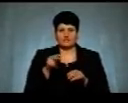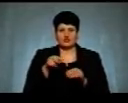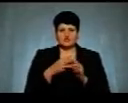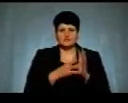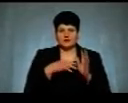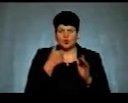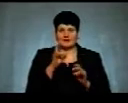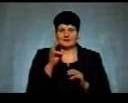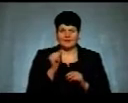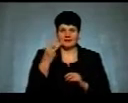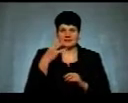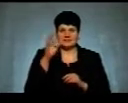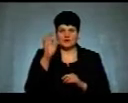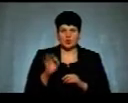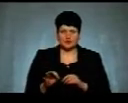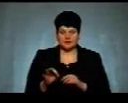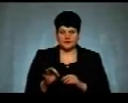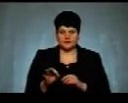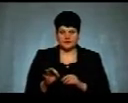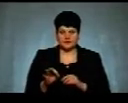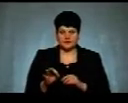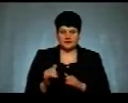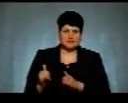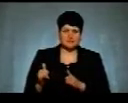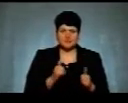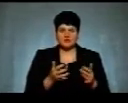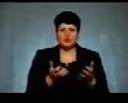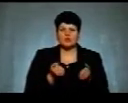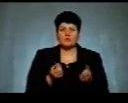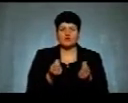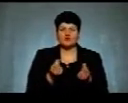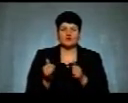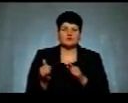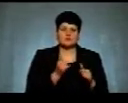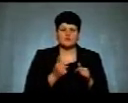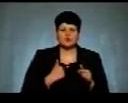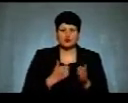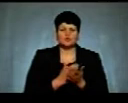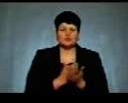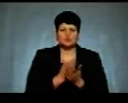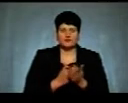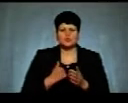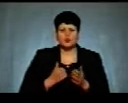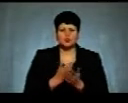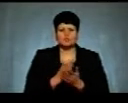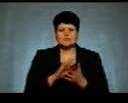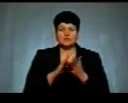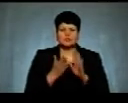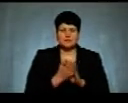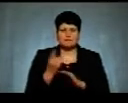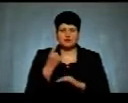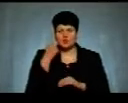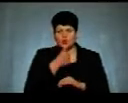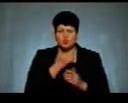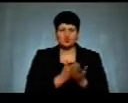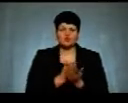2018 роком на 30%. Забезпечити отримання грошового забезпечення військовослужбовцями військової служби за контрактом першого року